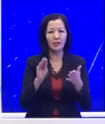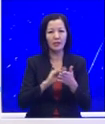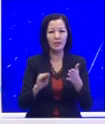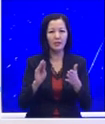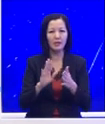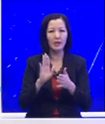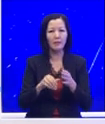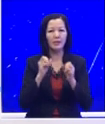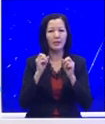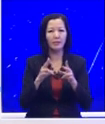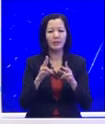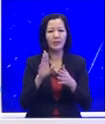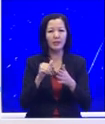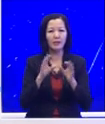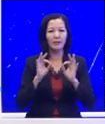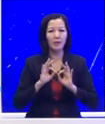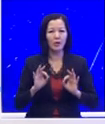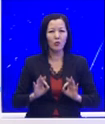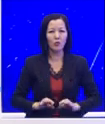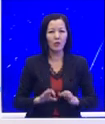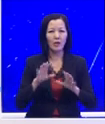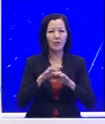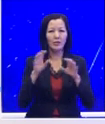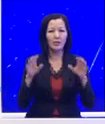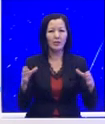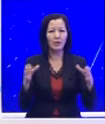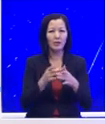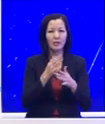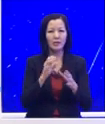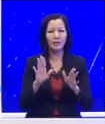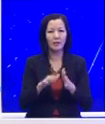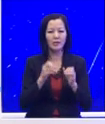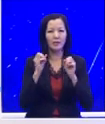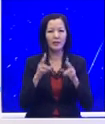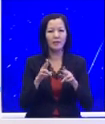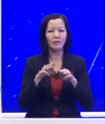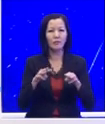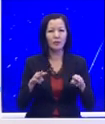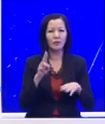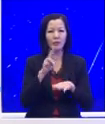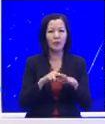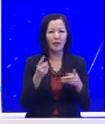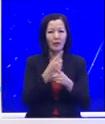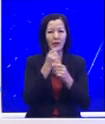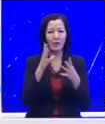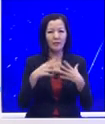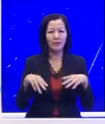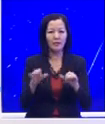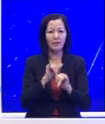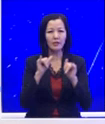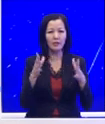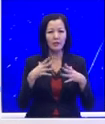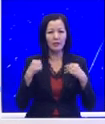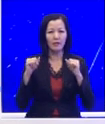Совета безопасности, генерального прокурора, председателя Комитета национальной безопасности, министров внутренних дел, информации и общественного